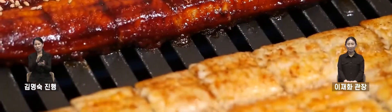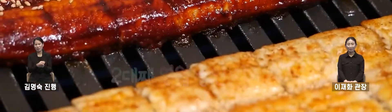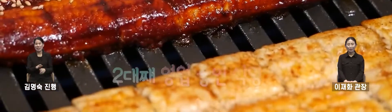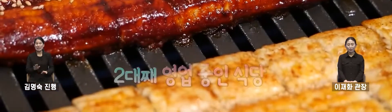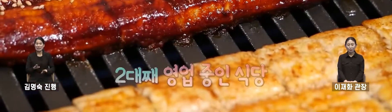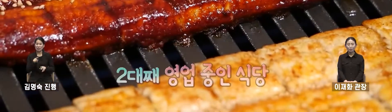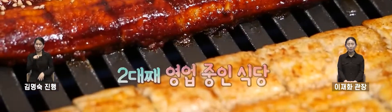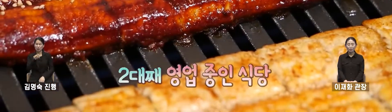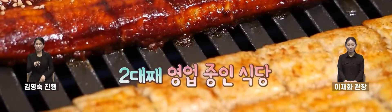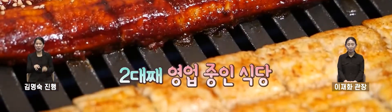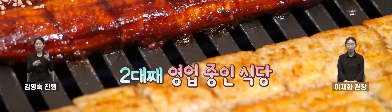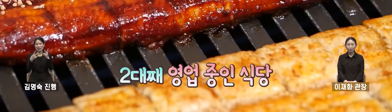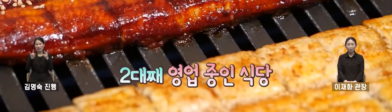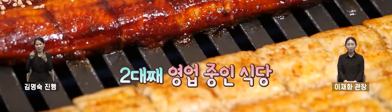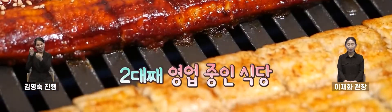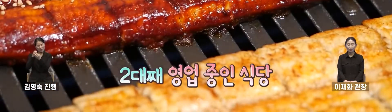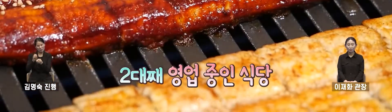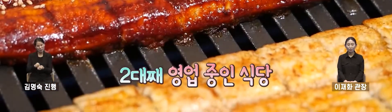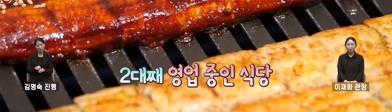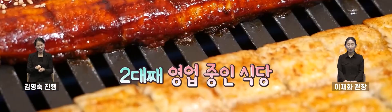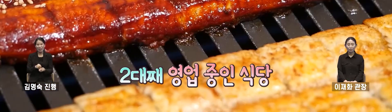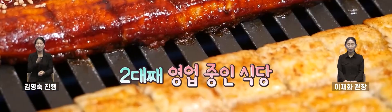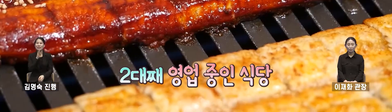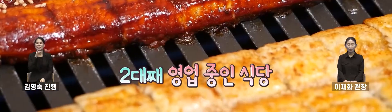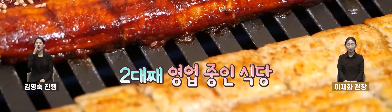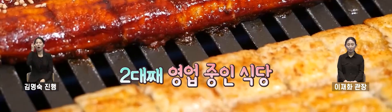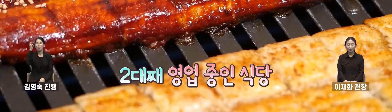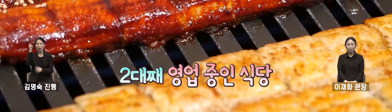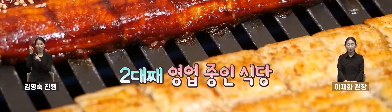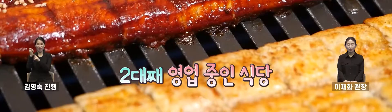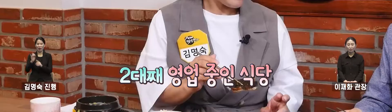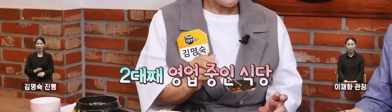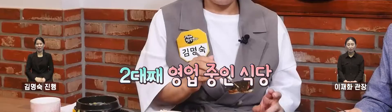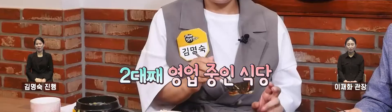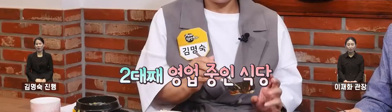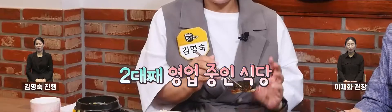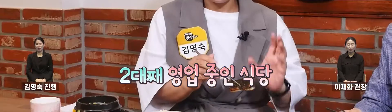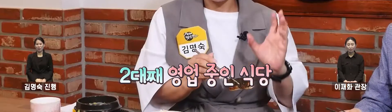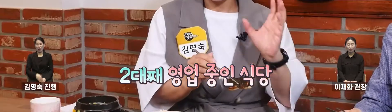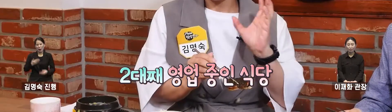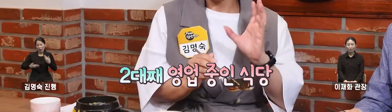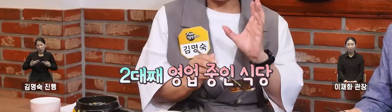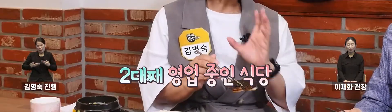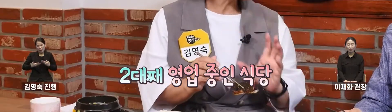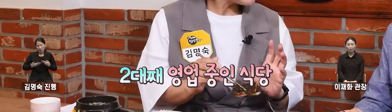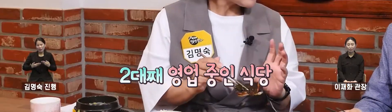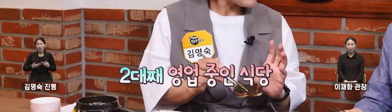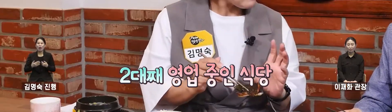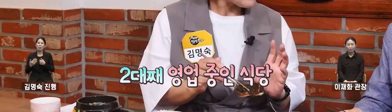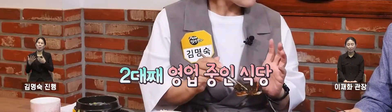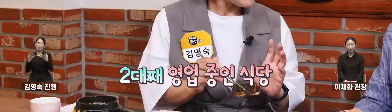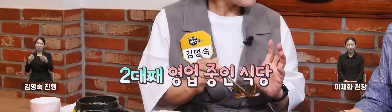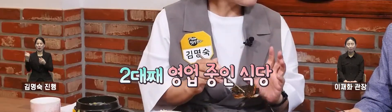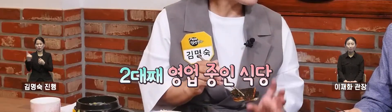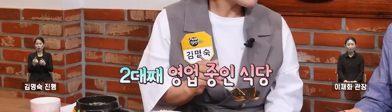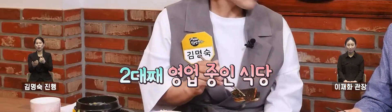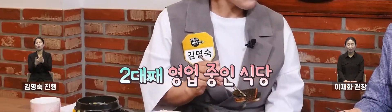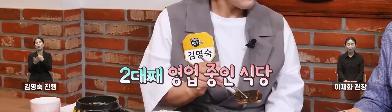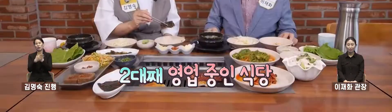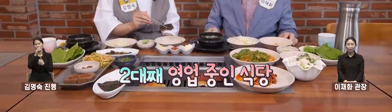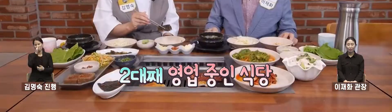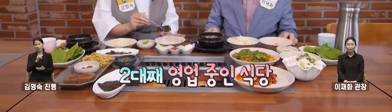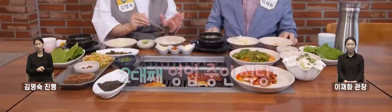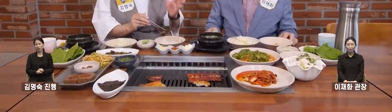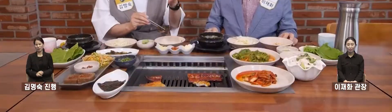그러니까 여기가 2대째 하신다고 하시는데 친정어머니께서 이제 지금 바쁘시니까 나와서 많이